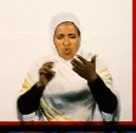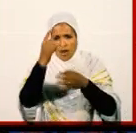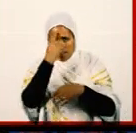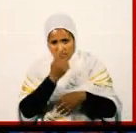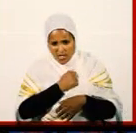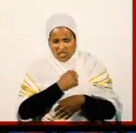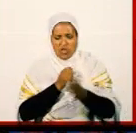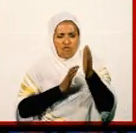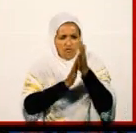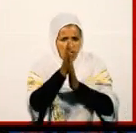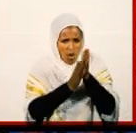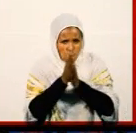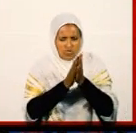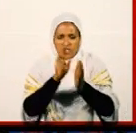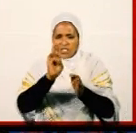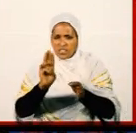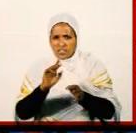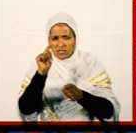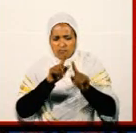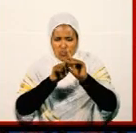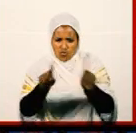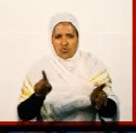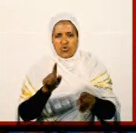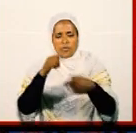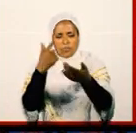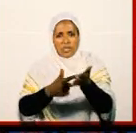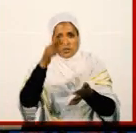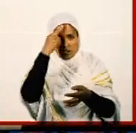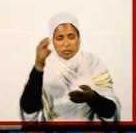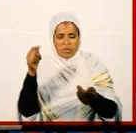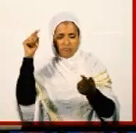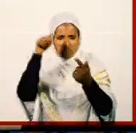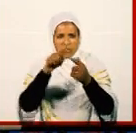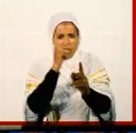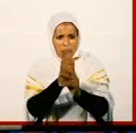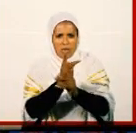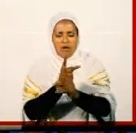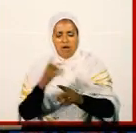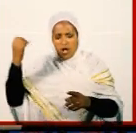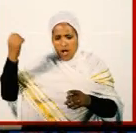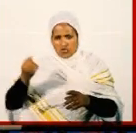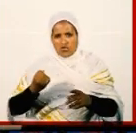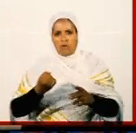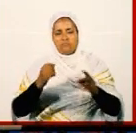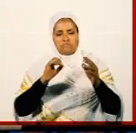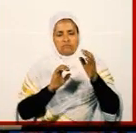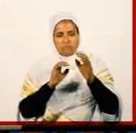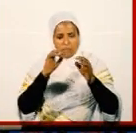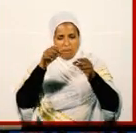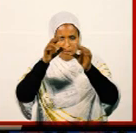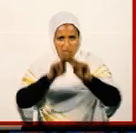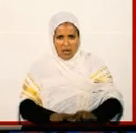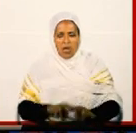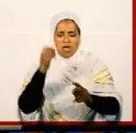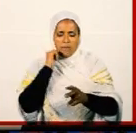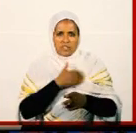ምክንያት ስካውን ተጠብቀን ጋሻ ጦር ሆነን መከታ ሆነን የነበታችንን አማላጅነት የቅዱሳን በረከት የእግዚአብሔር ቸርነት ይሄ ተደምሮ ነው ያኖረን